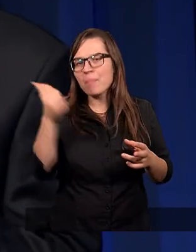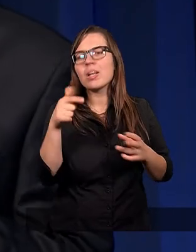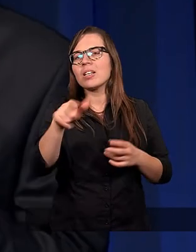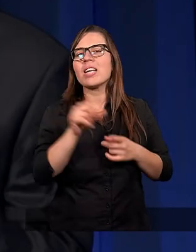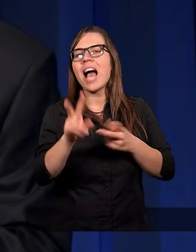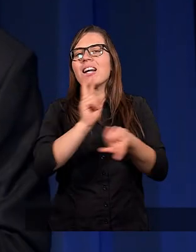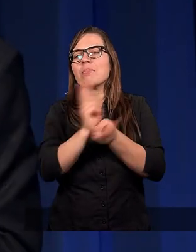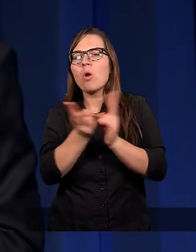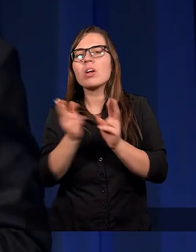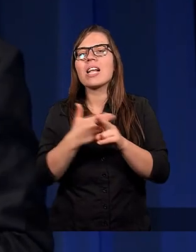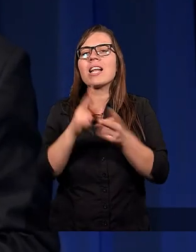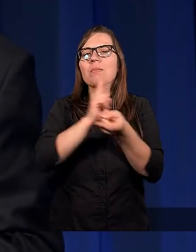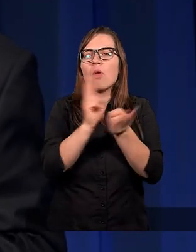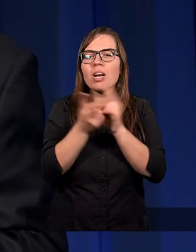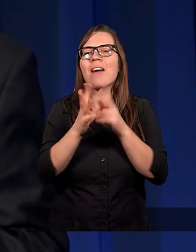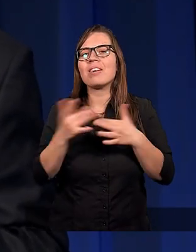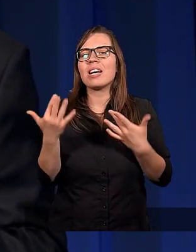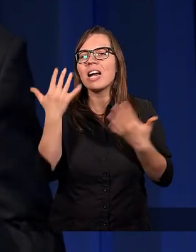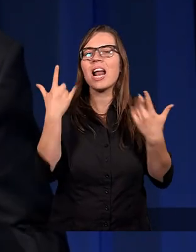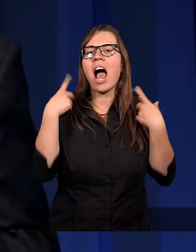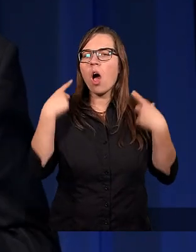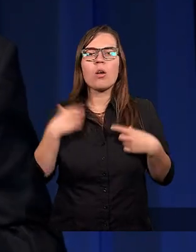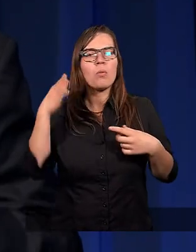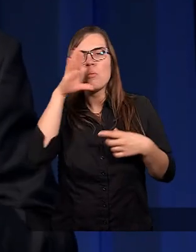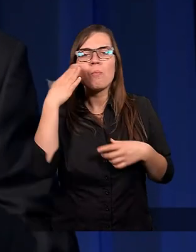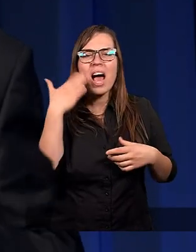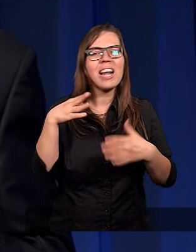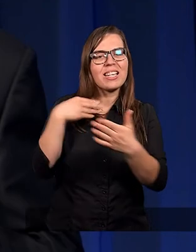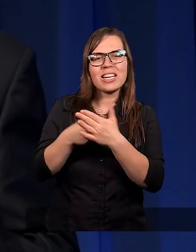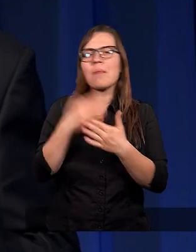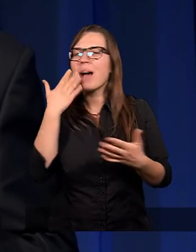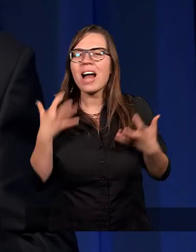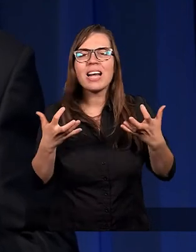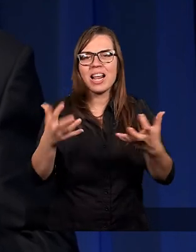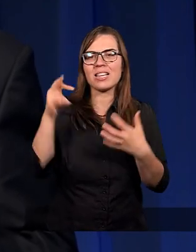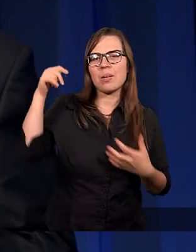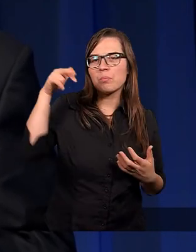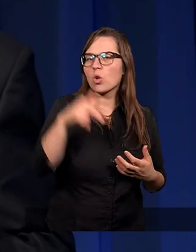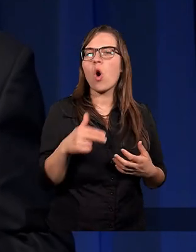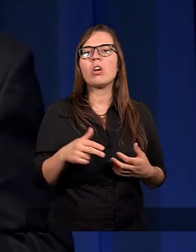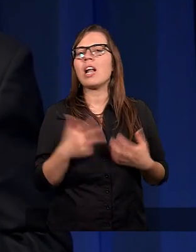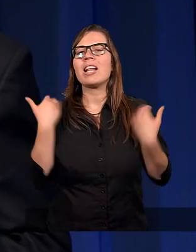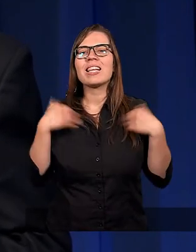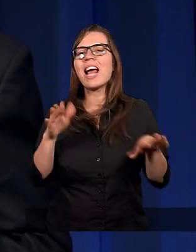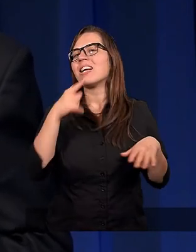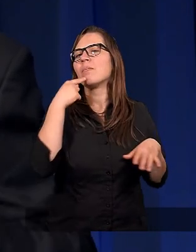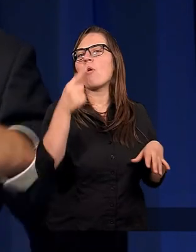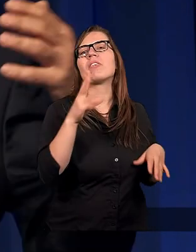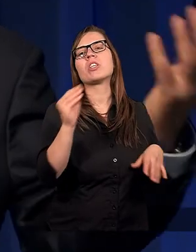takie spotkanie, kiedy spotykamy się w kilka osób, Bóg bardzo ceni i bardzo chętnie przychodzi. I nie chcę powiedzieć,